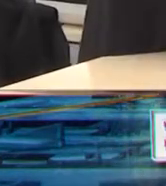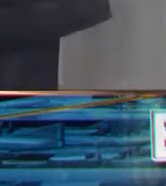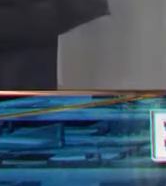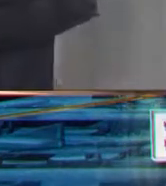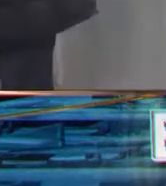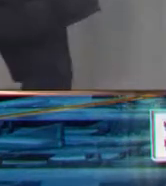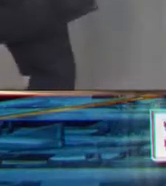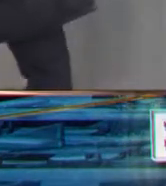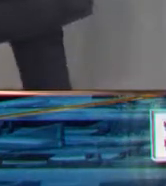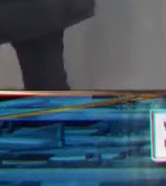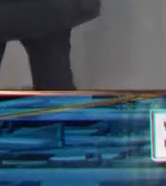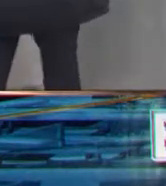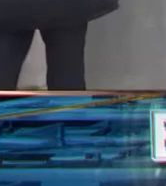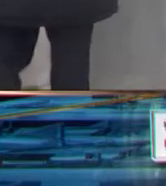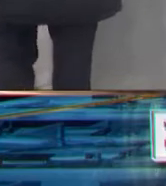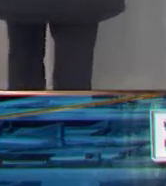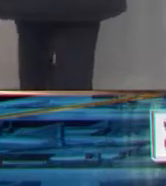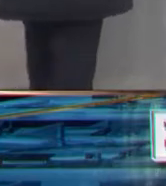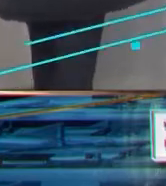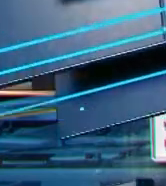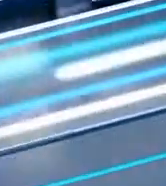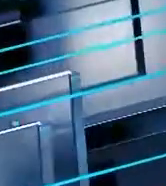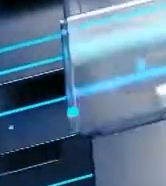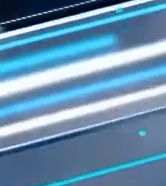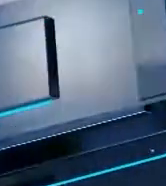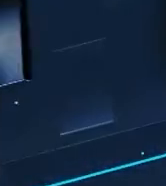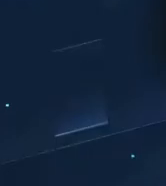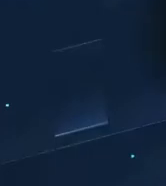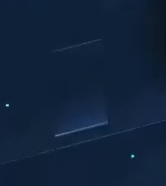тіркеуге жүгінушілер болған жоқ.